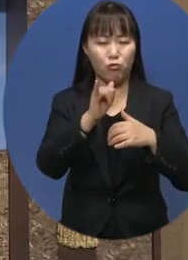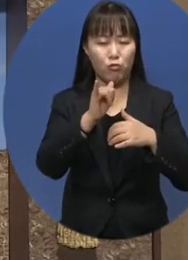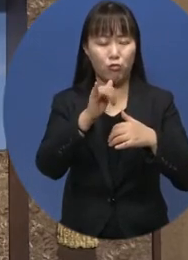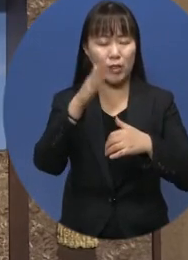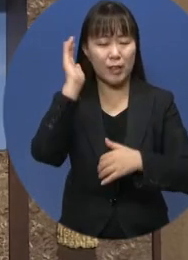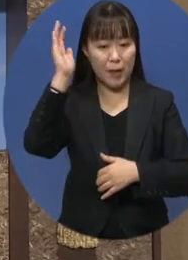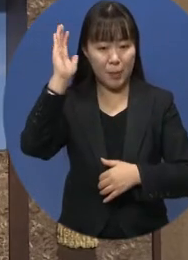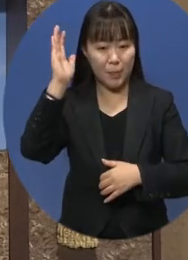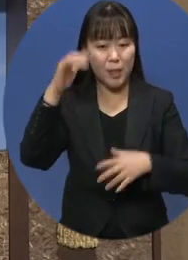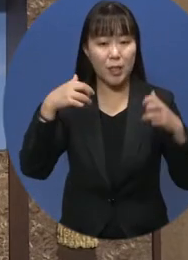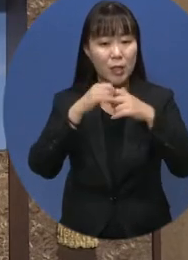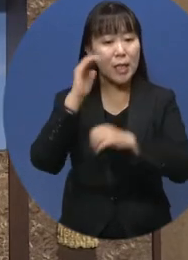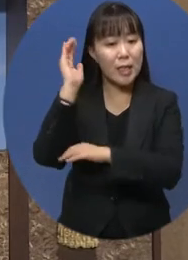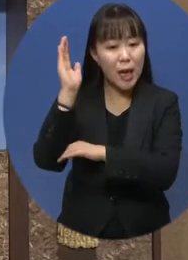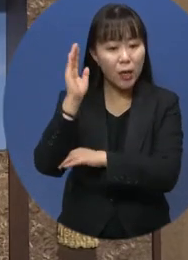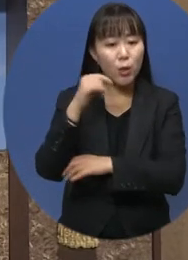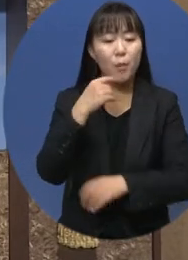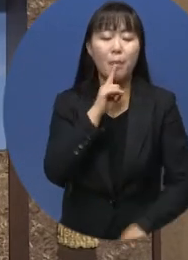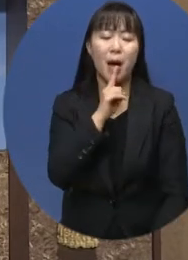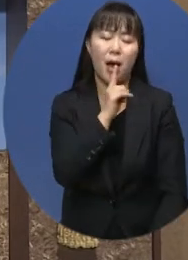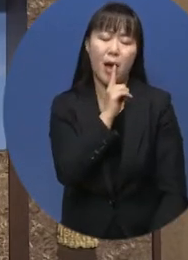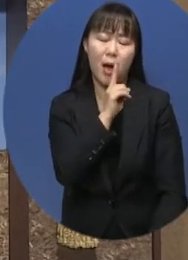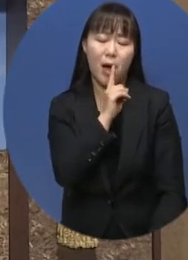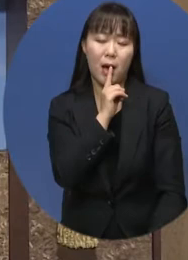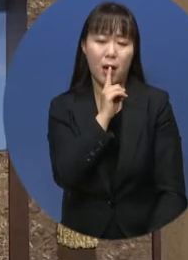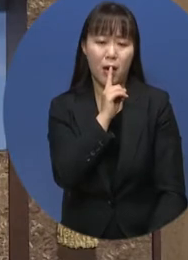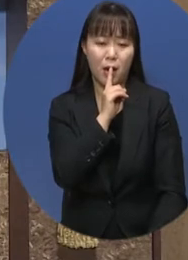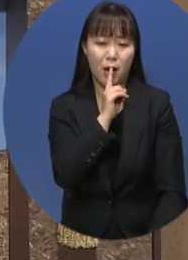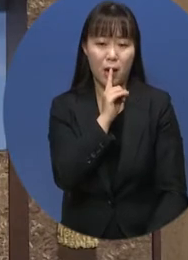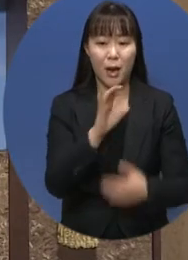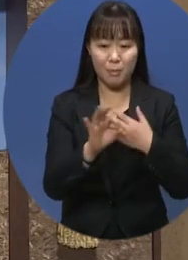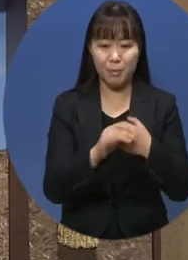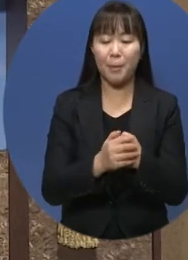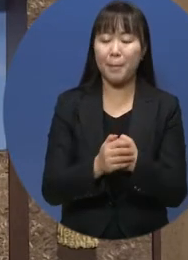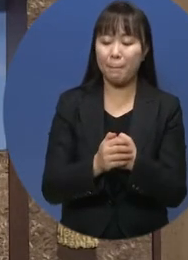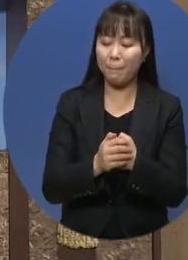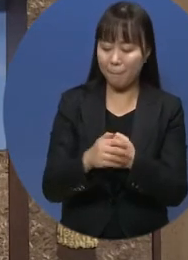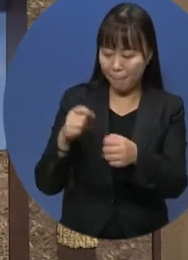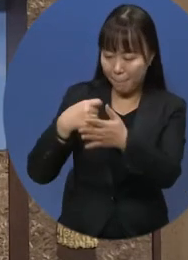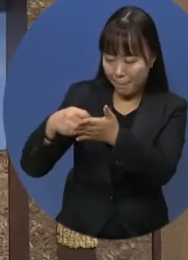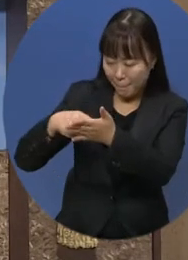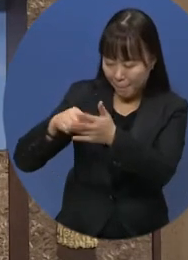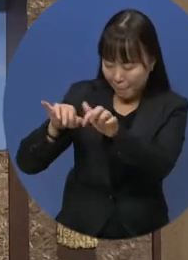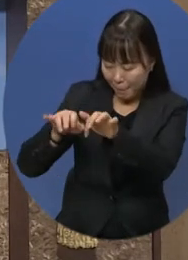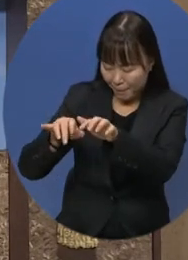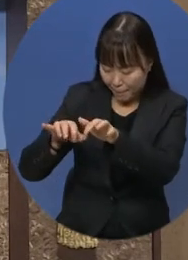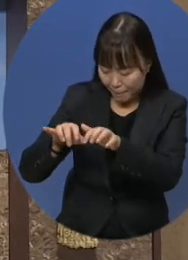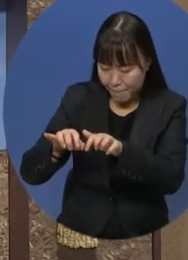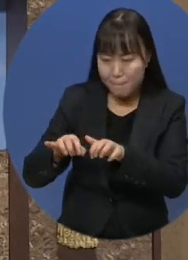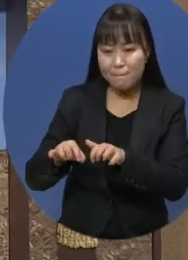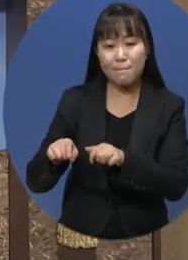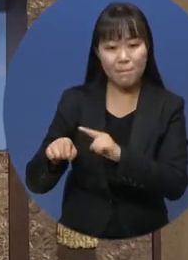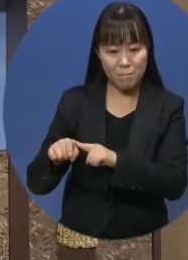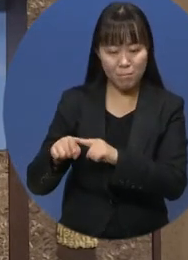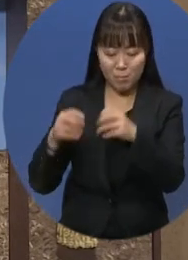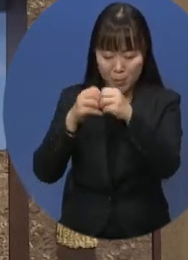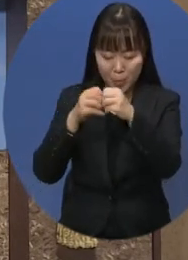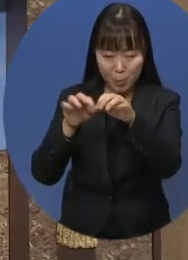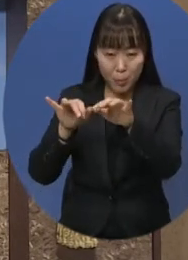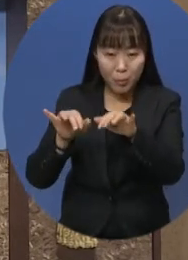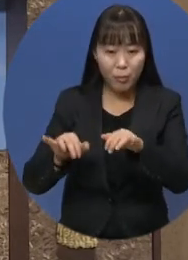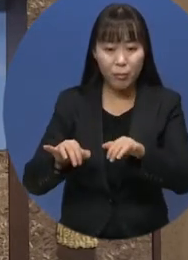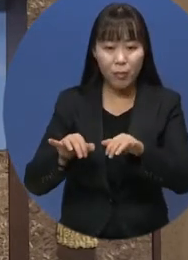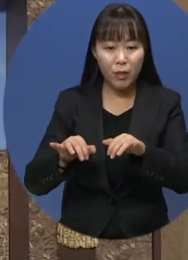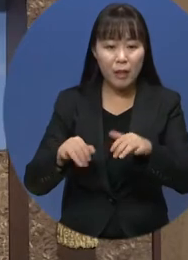와 아 구술로 떠든 야 말씀을 해주시면 작가가 열다 기록을 해서 글로 남기고